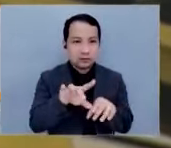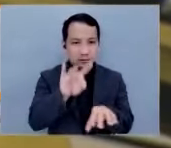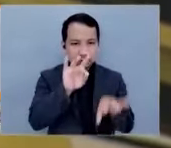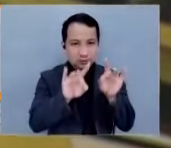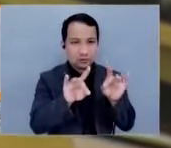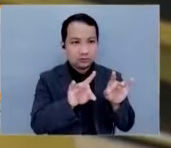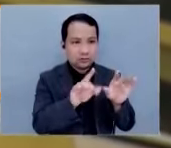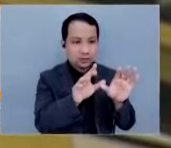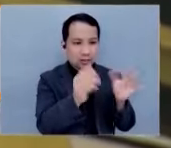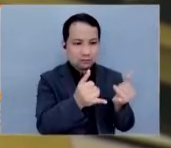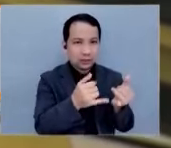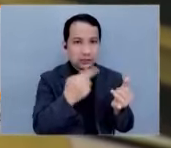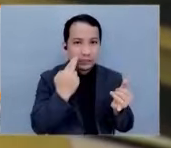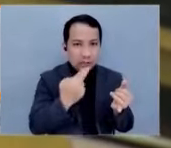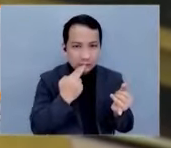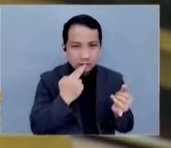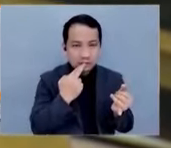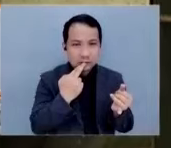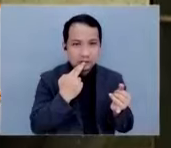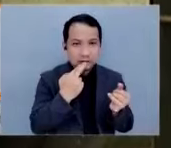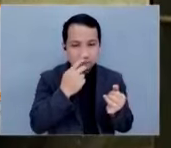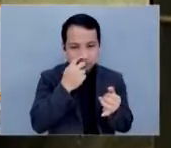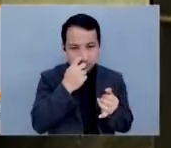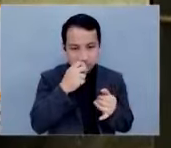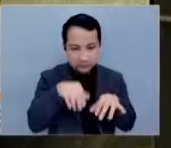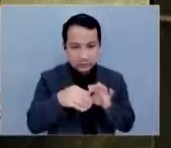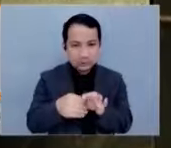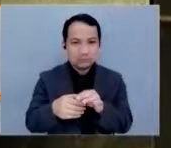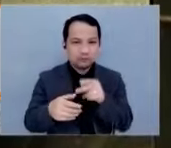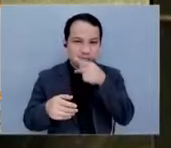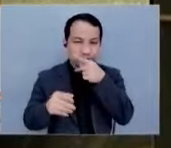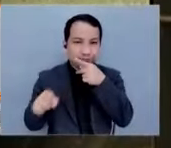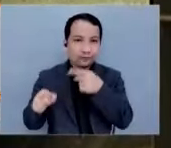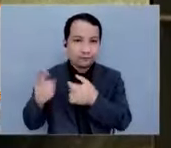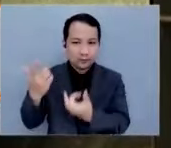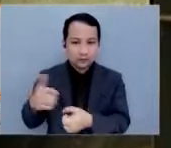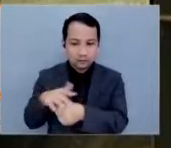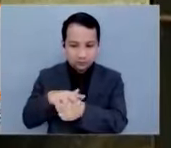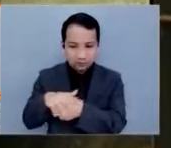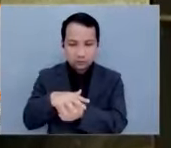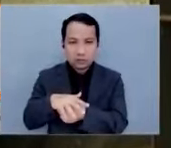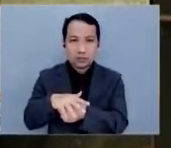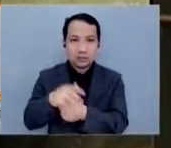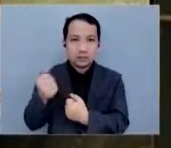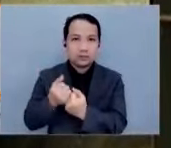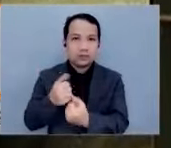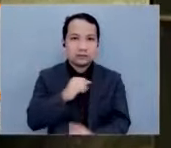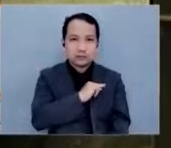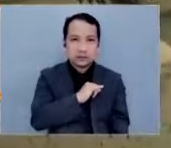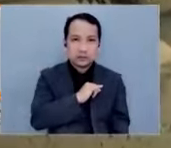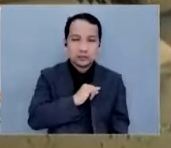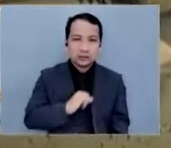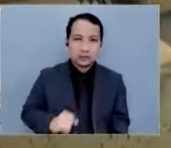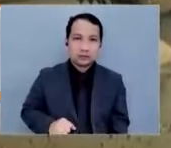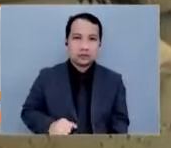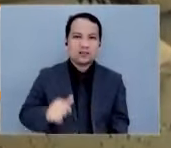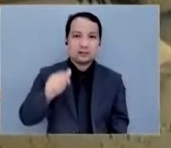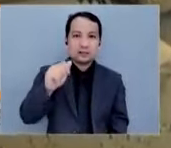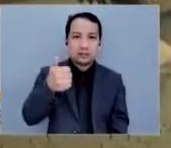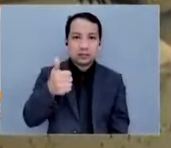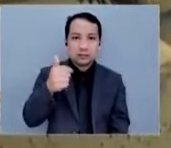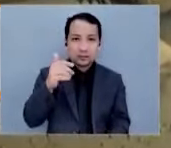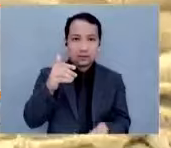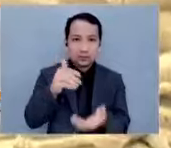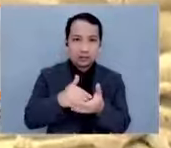Ang masama pa, nawala ng supply ang ilang mga lokal na pamahalaan tulad sa Isabela. Ang 10,000 sakong hiling nila